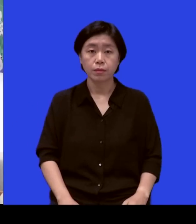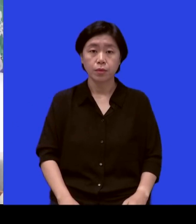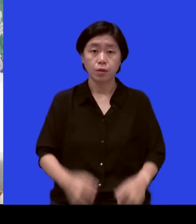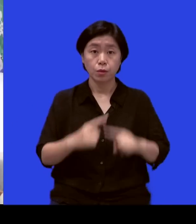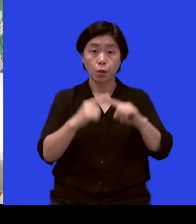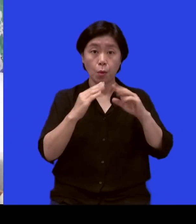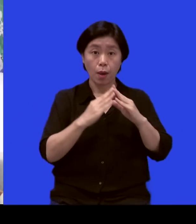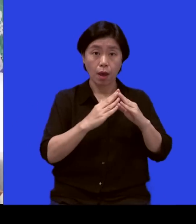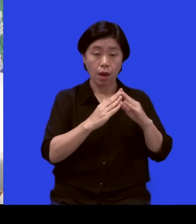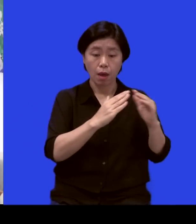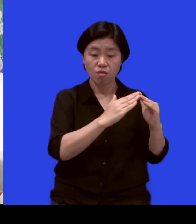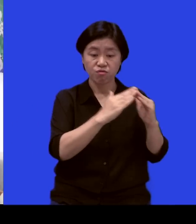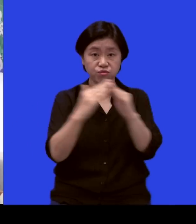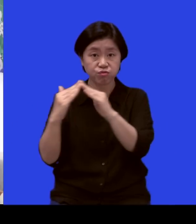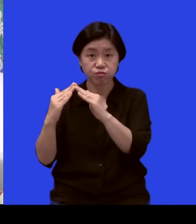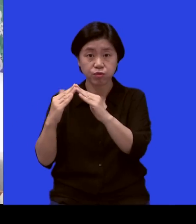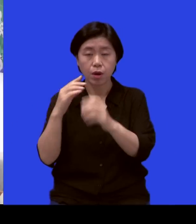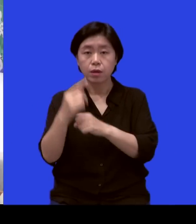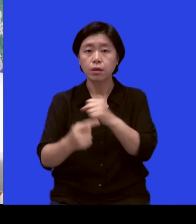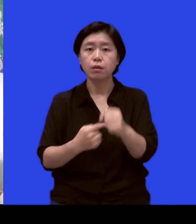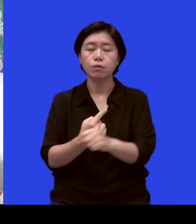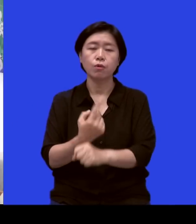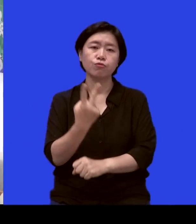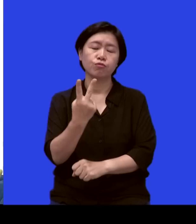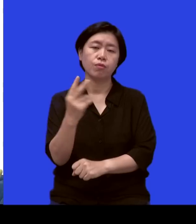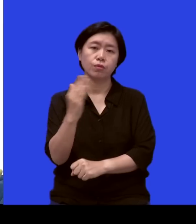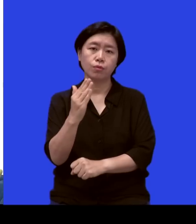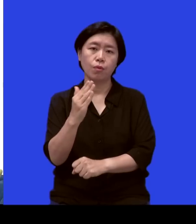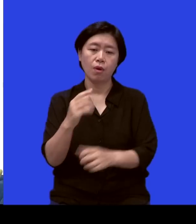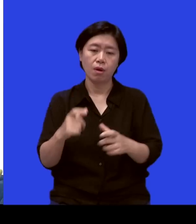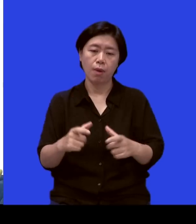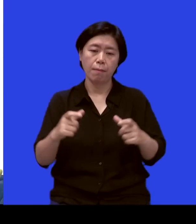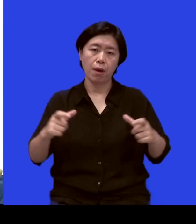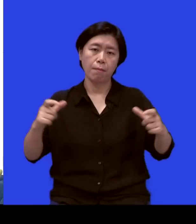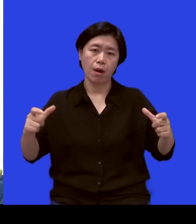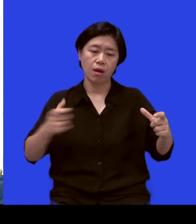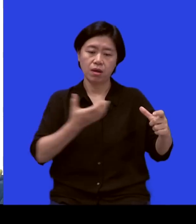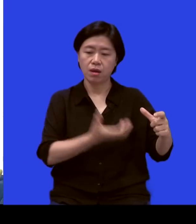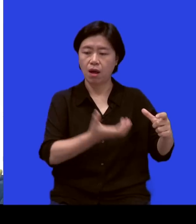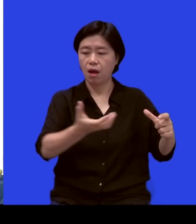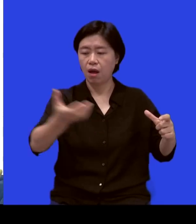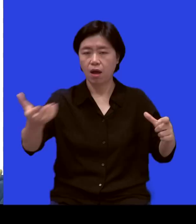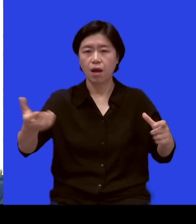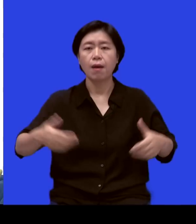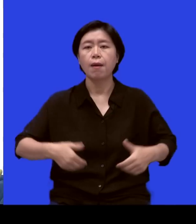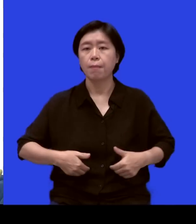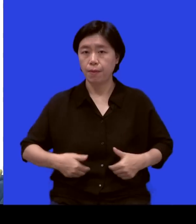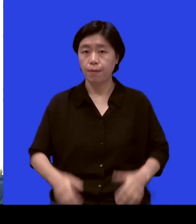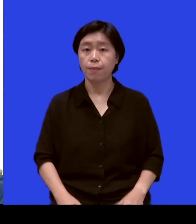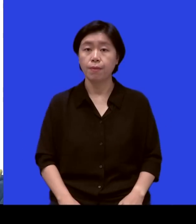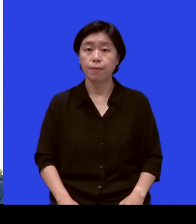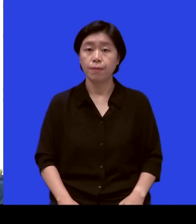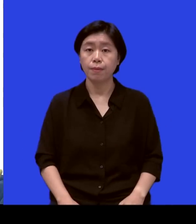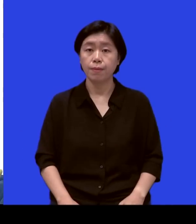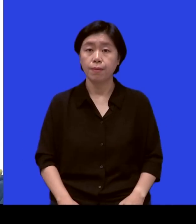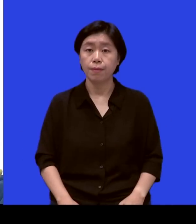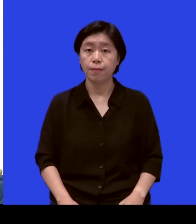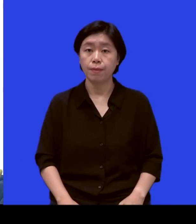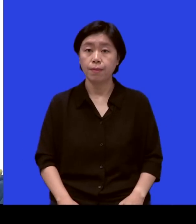2번씩 이사할 정도로 이제 늘고 그렇게 한 게 이제 지금